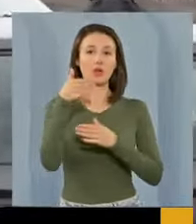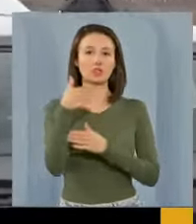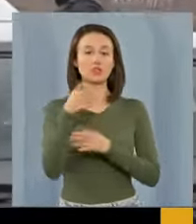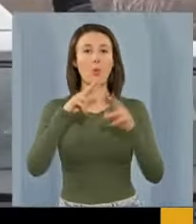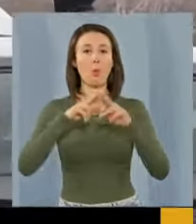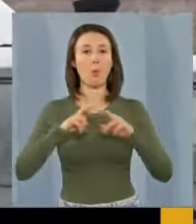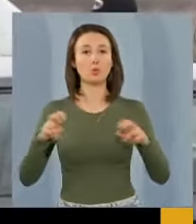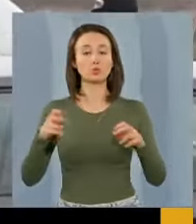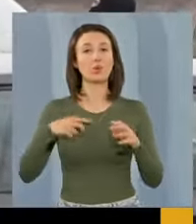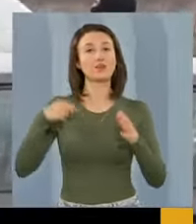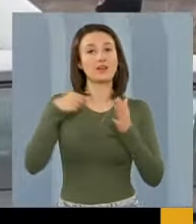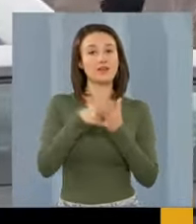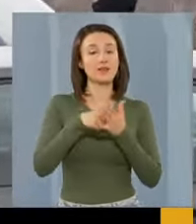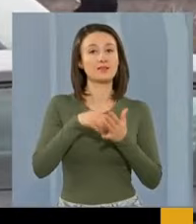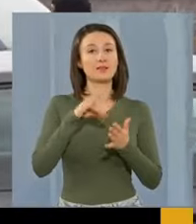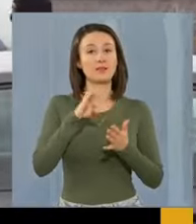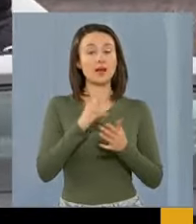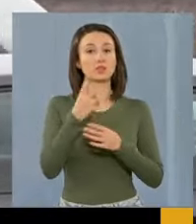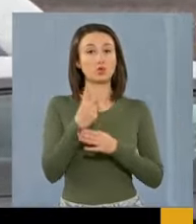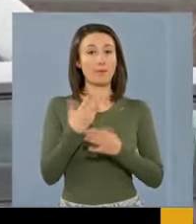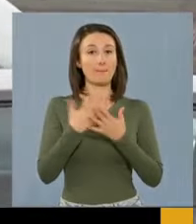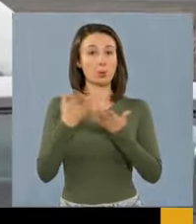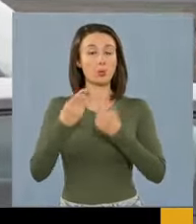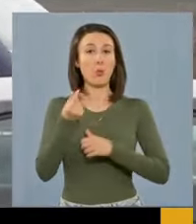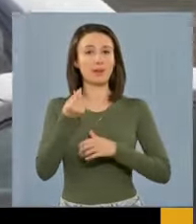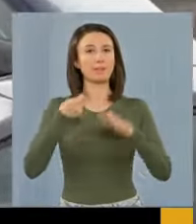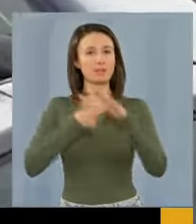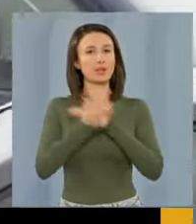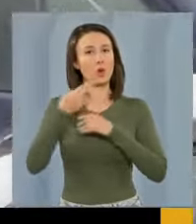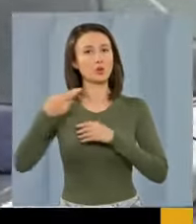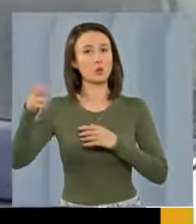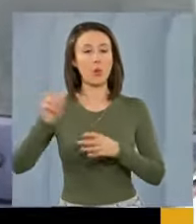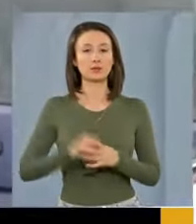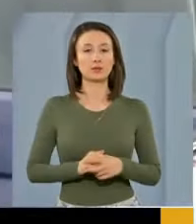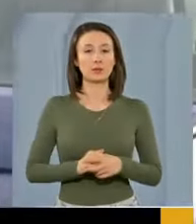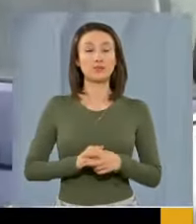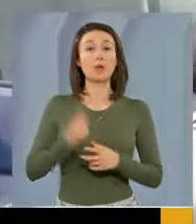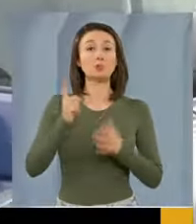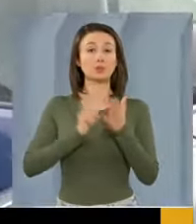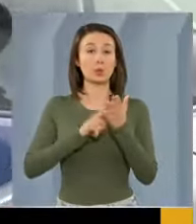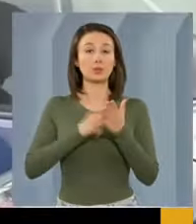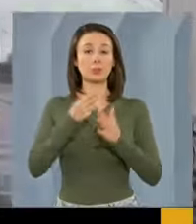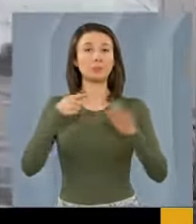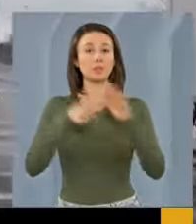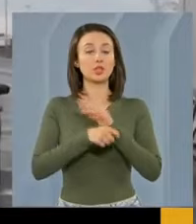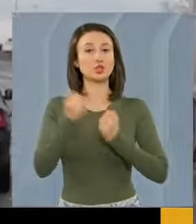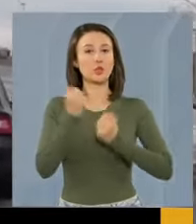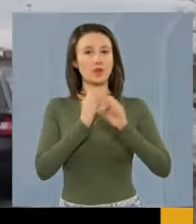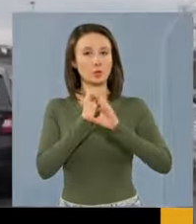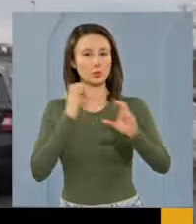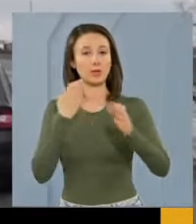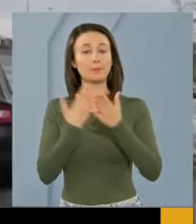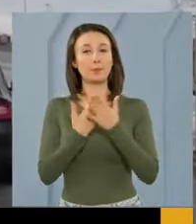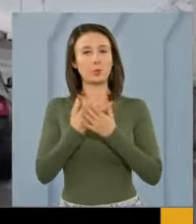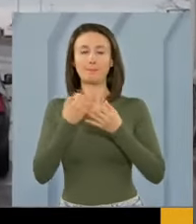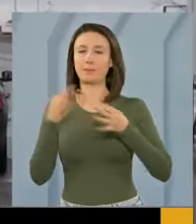de Control și Încasare Nădlac 2 pentru luare de mită în formă continuată. Aceștia ar fi cerut mită de la șoferii de tiruri pentru a